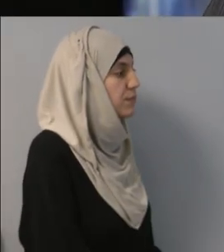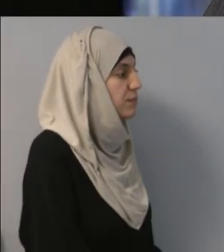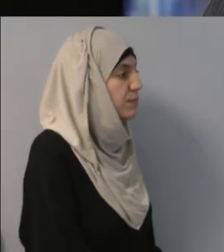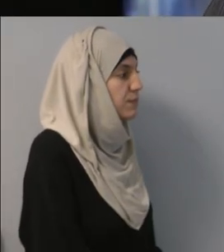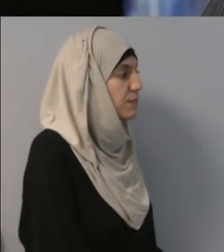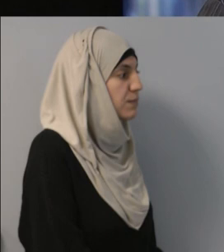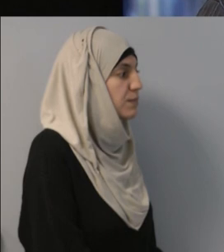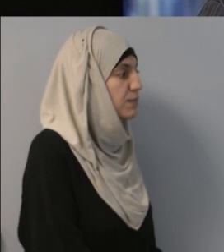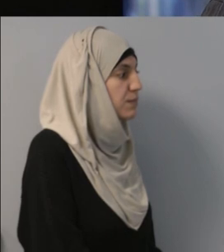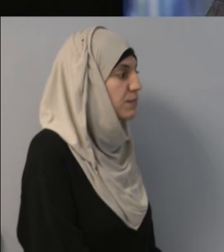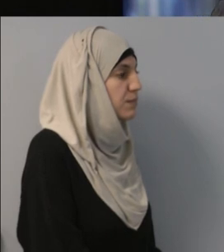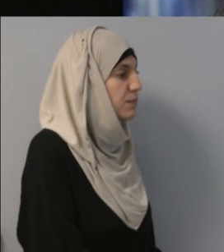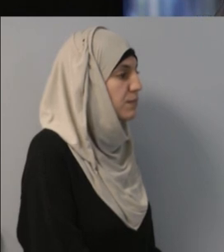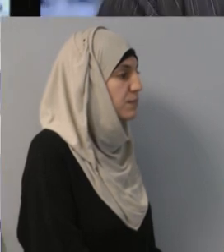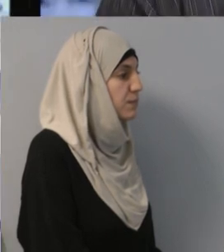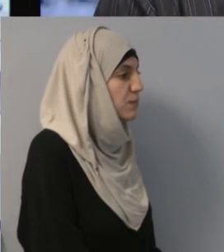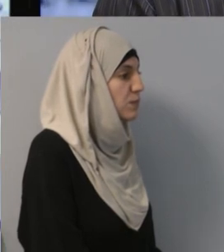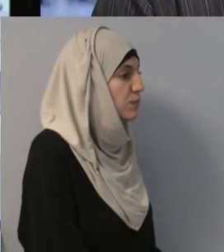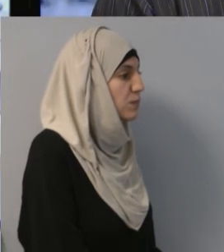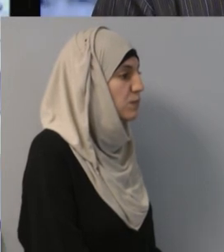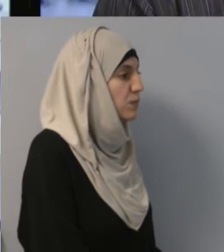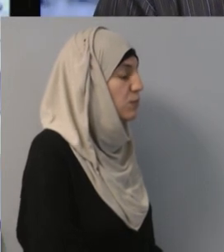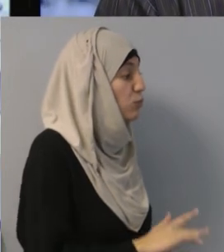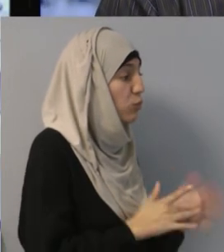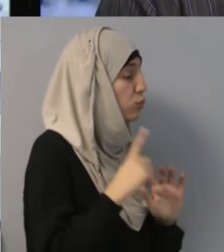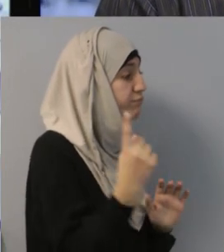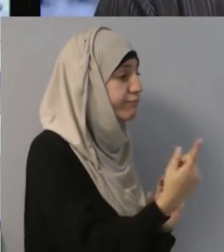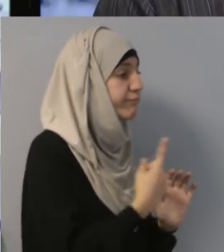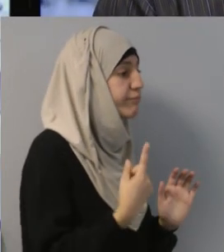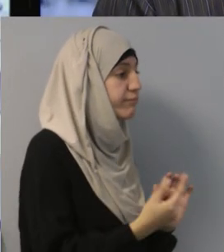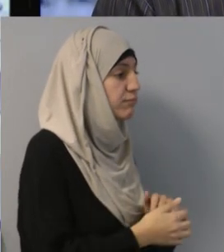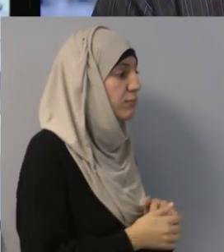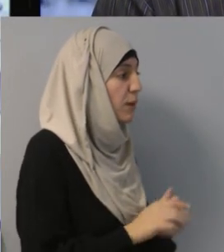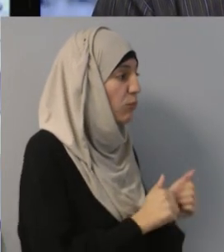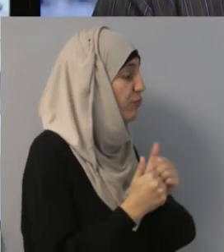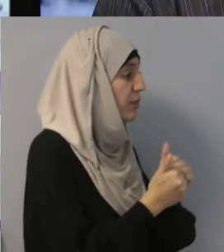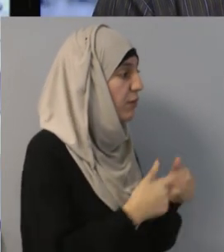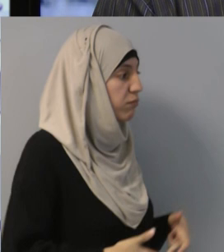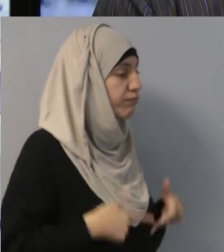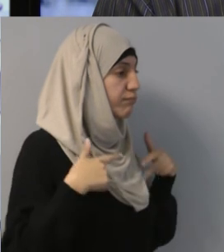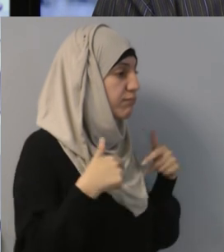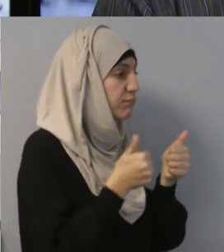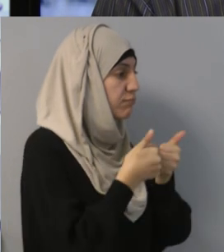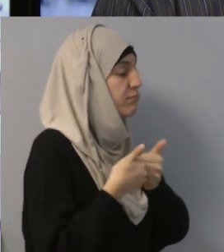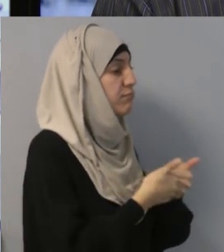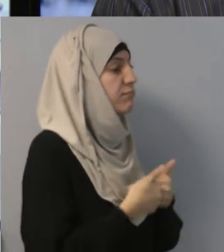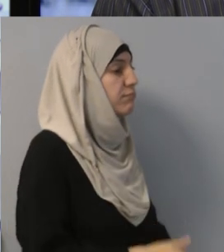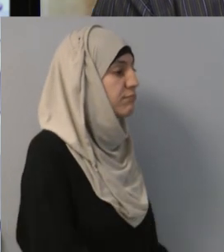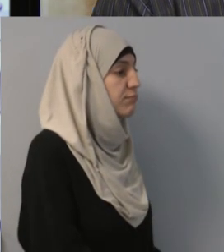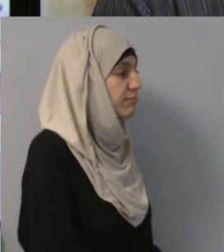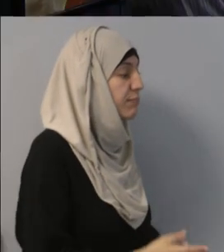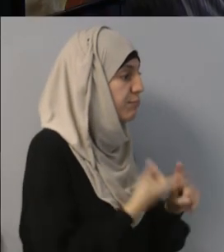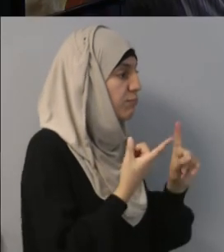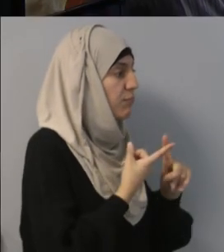est celle de la communauté de manière générale, celle de. Enfin, oui, de nous Hein? tous. De nous tous pour le vivre ensemble, sortir les gens de l'isolement, c'est quand